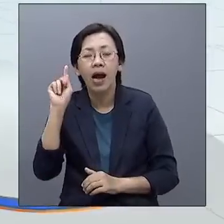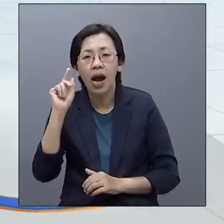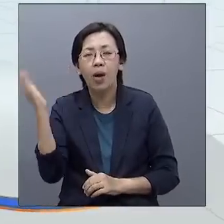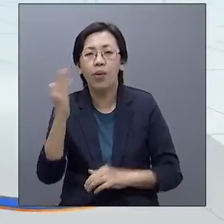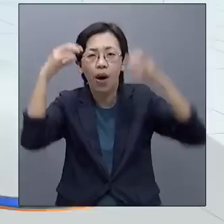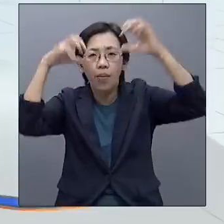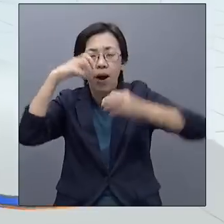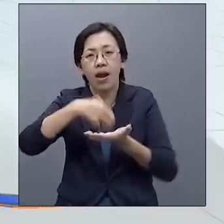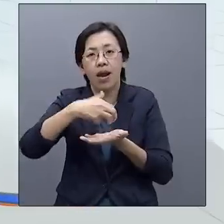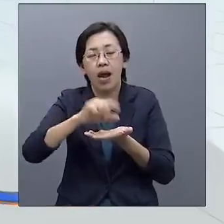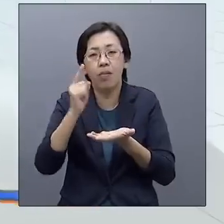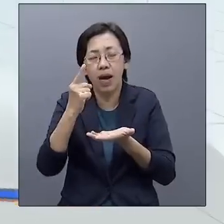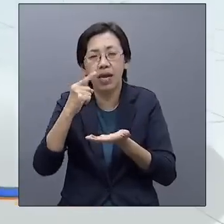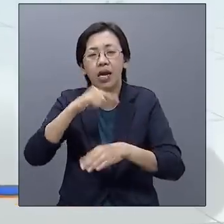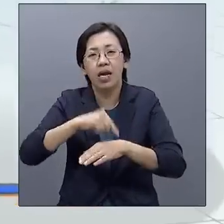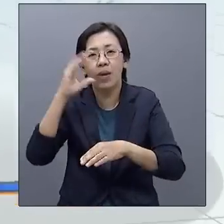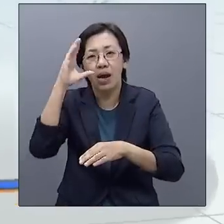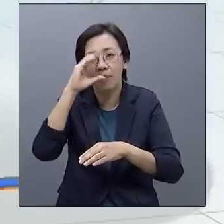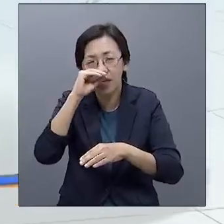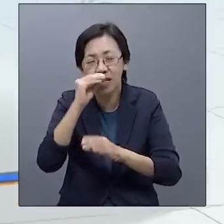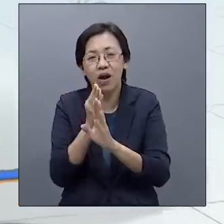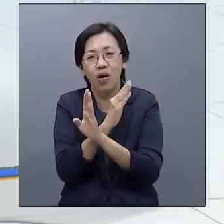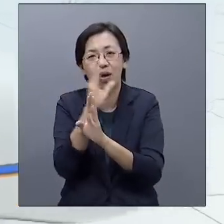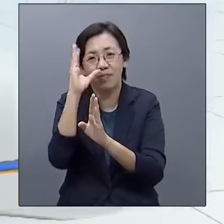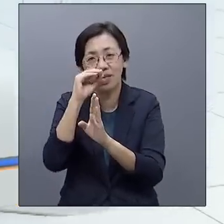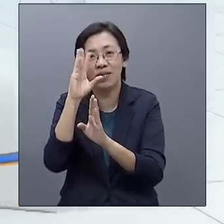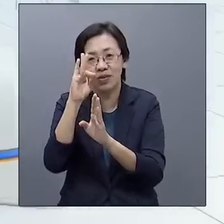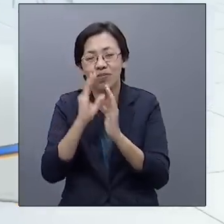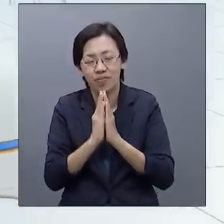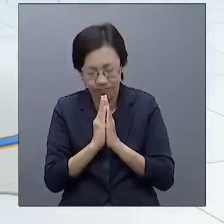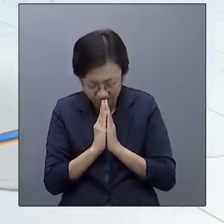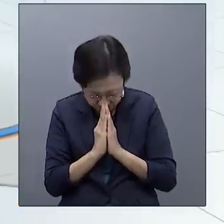ลับมาติดตามรายงานสภาพอากาศได้ใหม่ในช่วงข่าวค่ำมิติใหม่เวลาก่อน 20:00 น.สวัสดีค่ะ